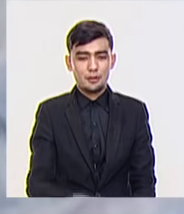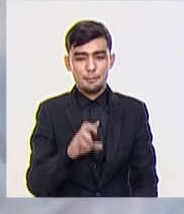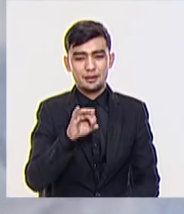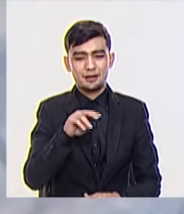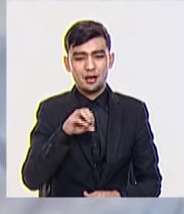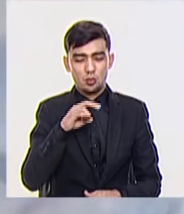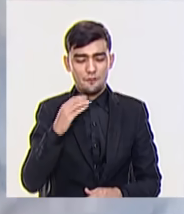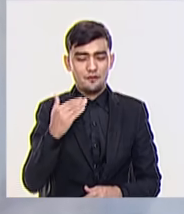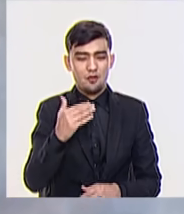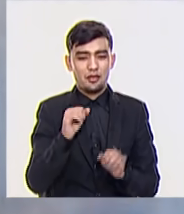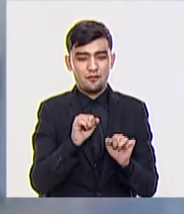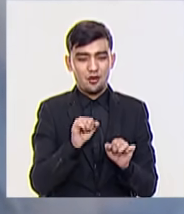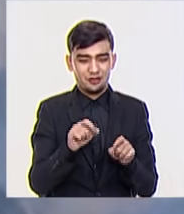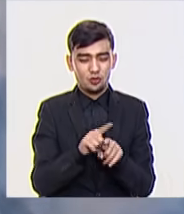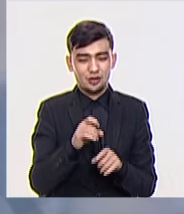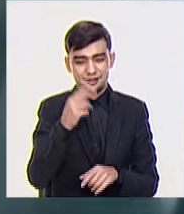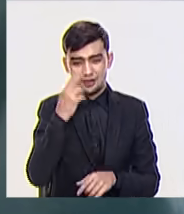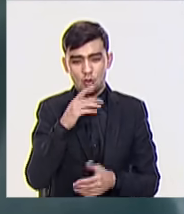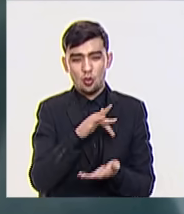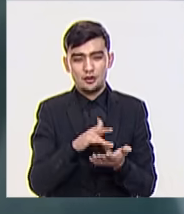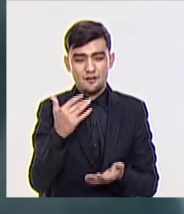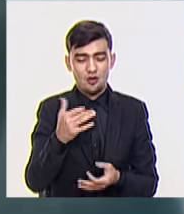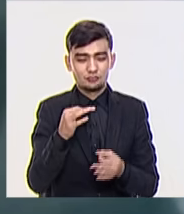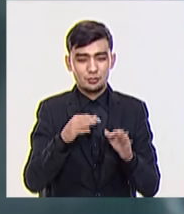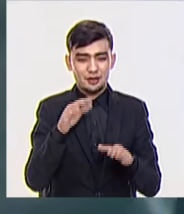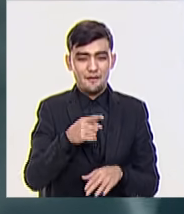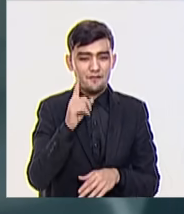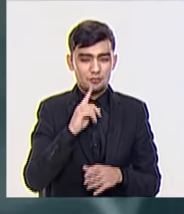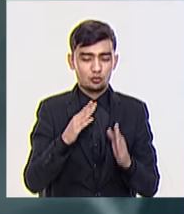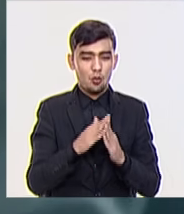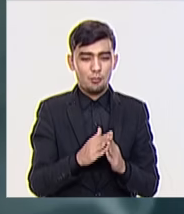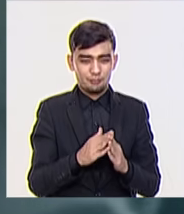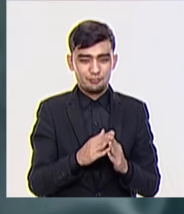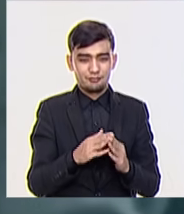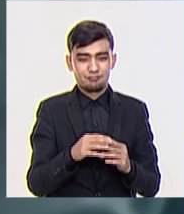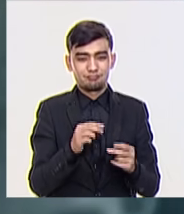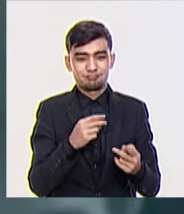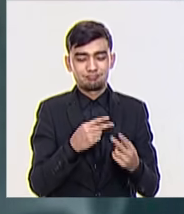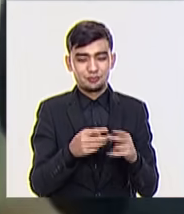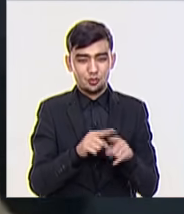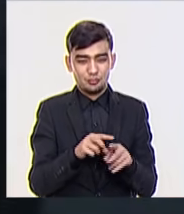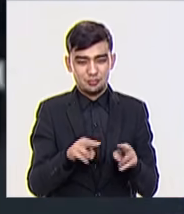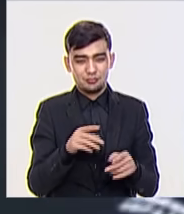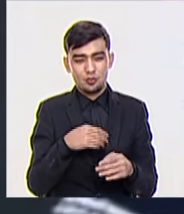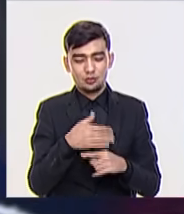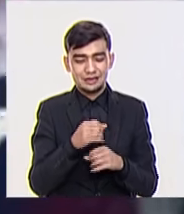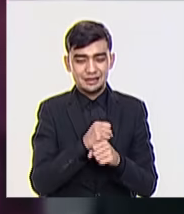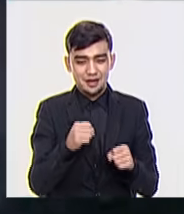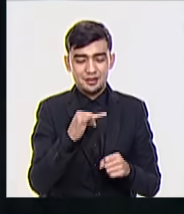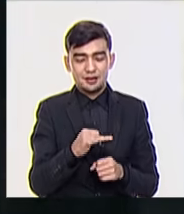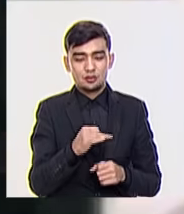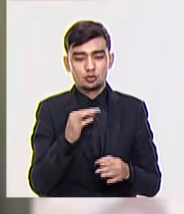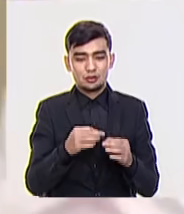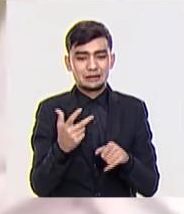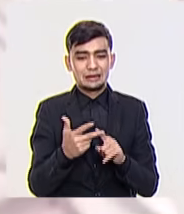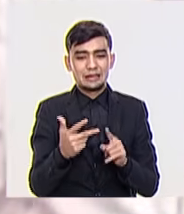Біртановтың адвокаты Нұрсұлтан қалалық соты экс-министрдің үй қамағындағы уақытын 4 айға ұзартқан туралы хабарлады. Сот осымен үшінші рет өтіп отыр. Сөзінше